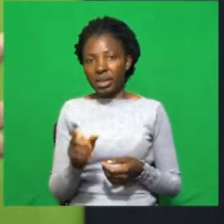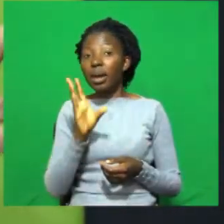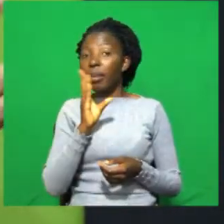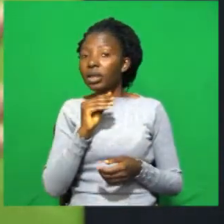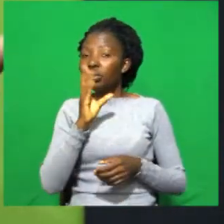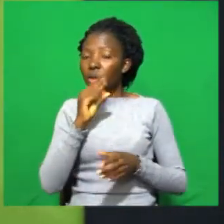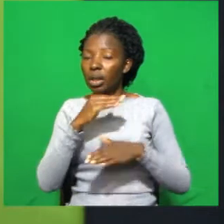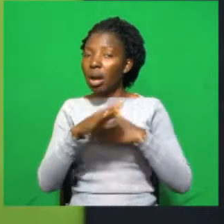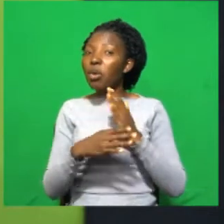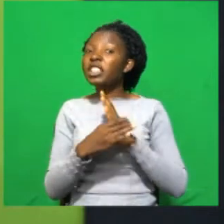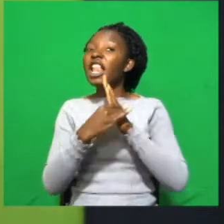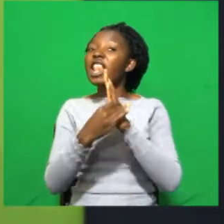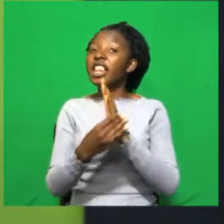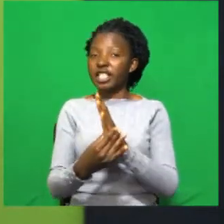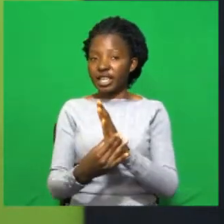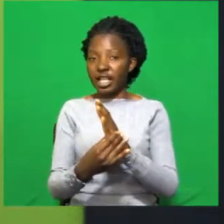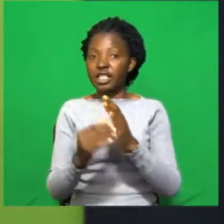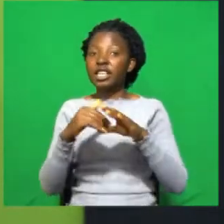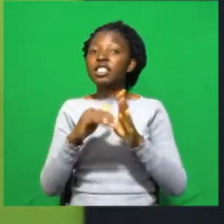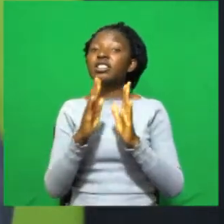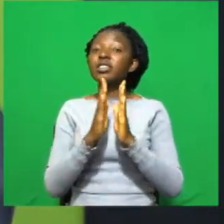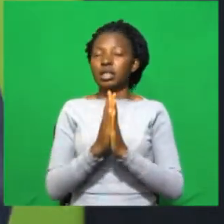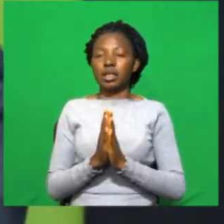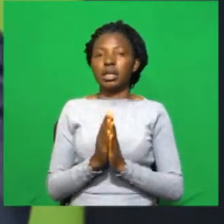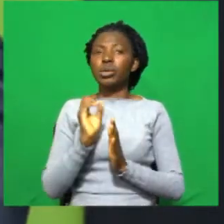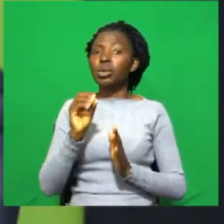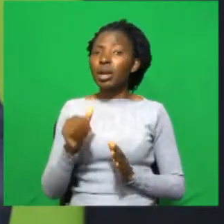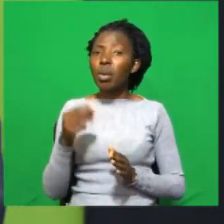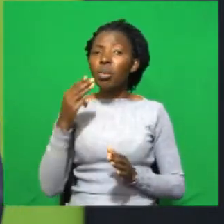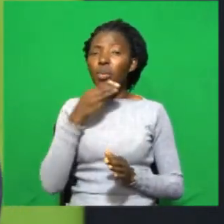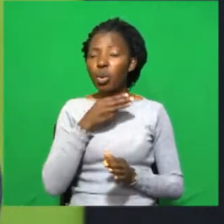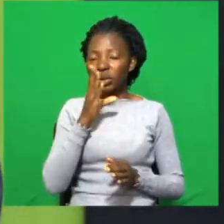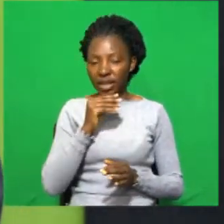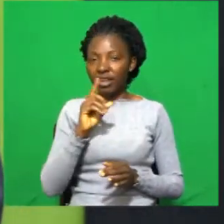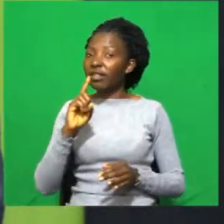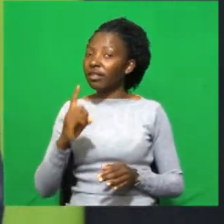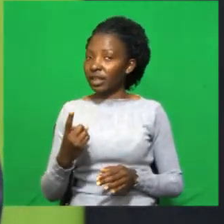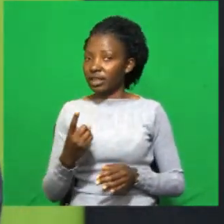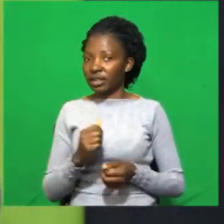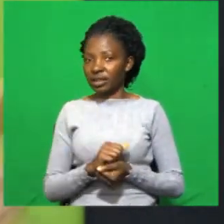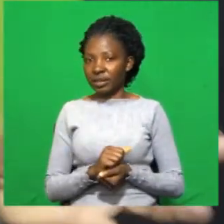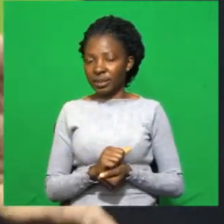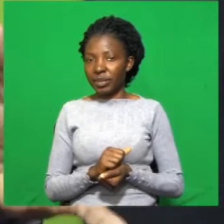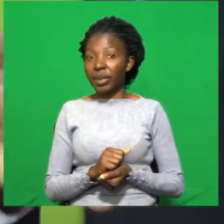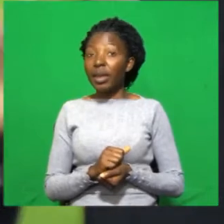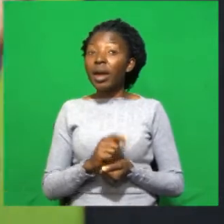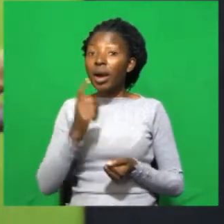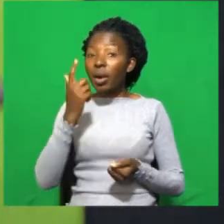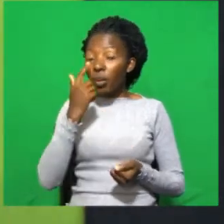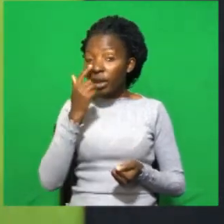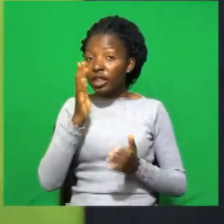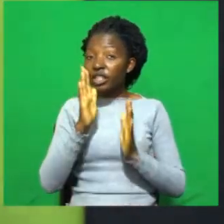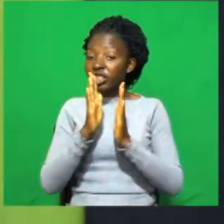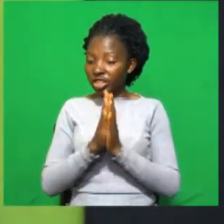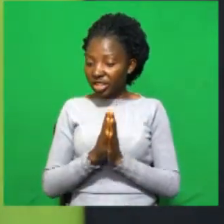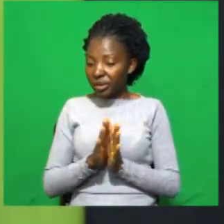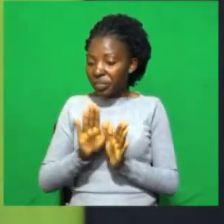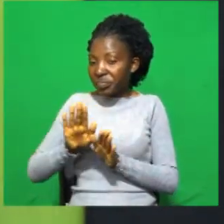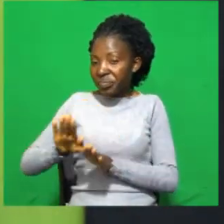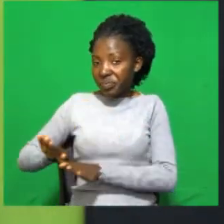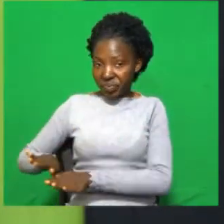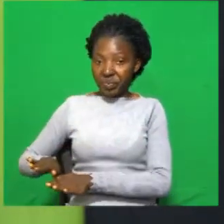kungoreva utungamiri hwaiwanikwa nguva iyoyo. Saka Pauro ari kuti chekutanga kutsauka kwakaita chechi ichizosvika